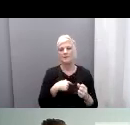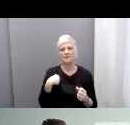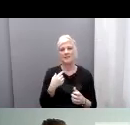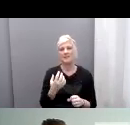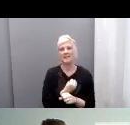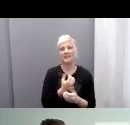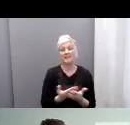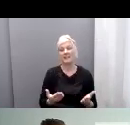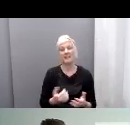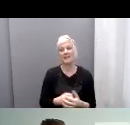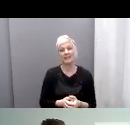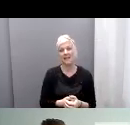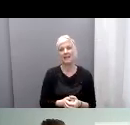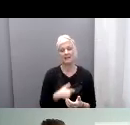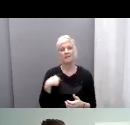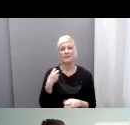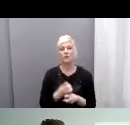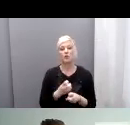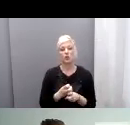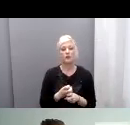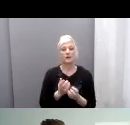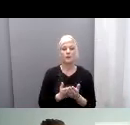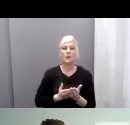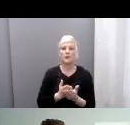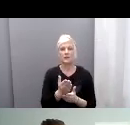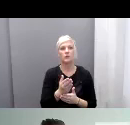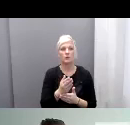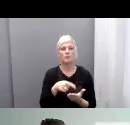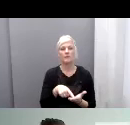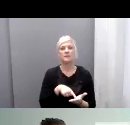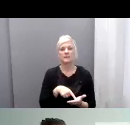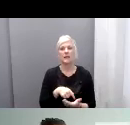Jag tänker att vi fortsätter att ta de frågor som finns, men den som behöver